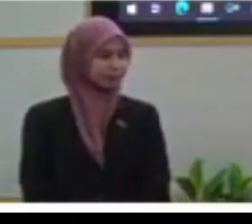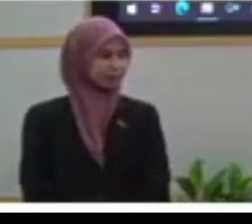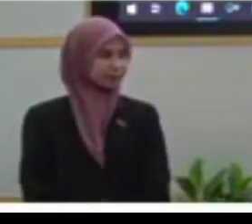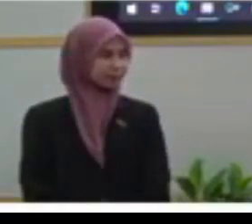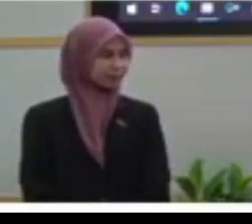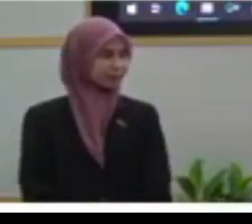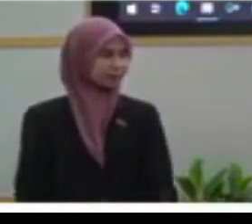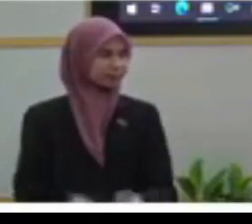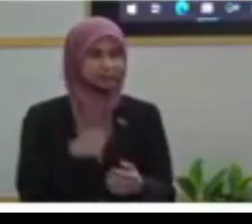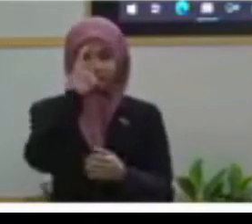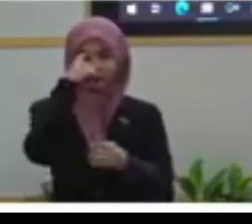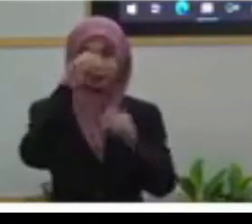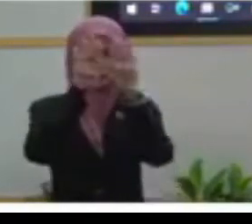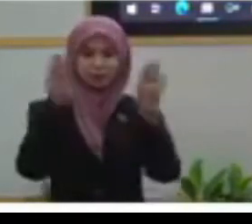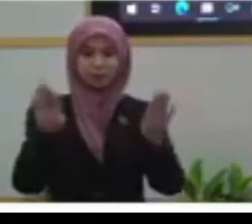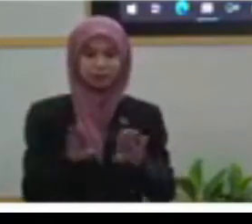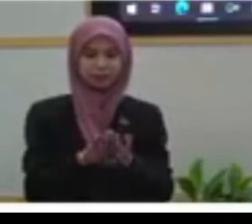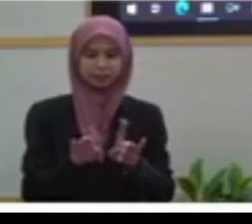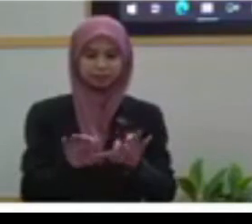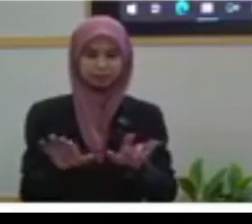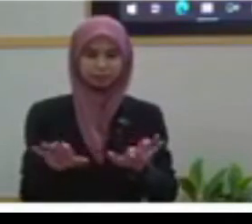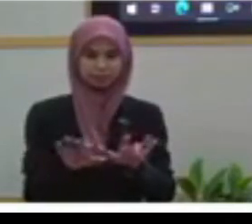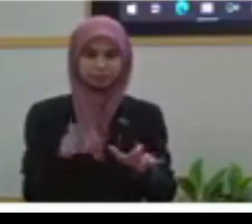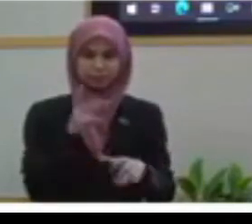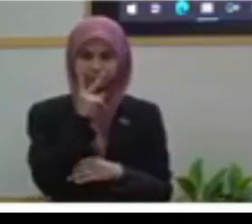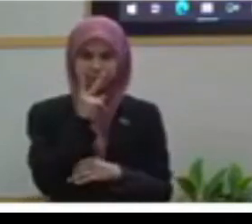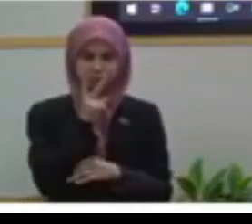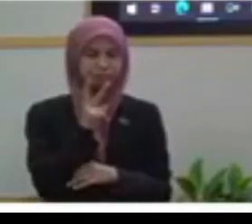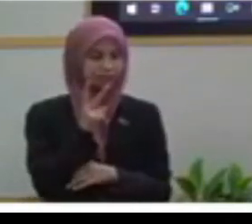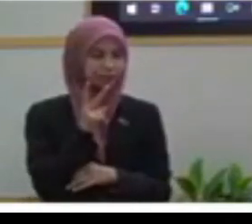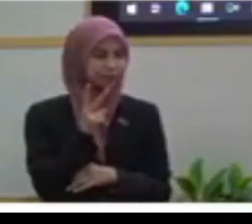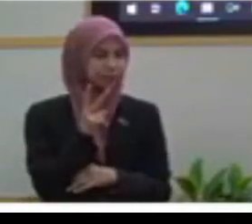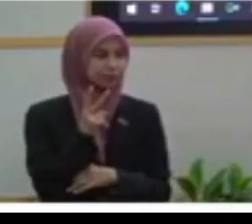Okey, untuk isi borang. Isi borang ya.